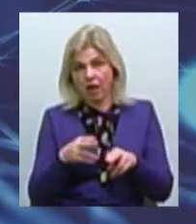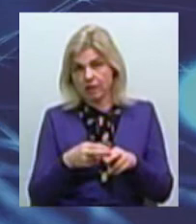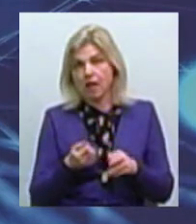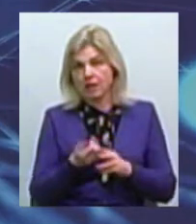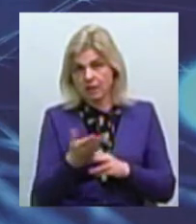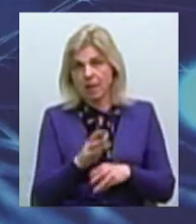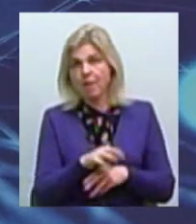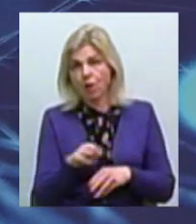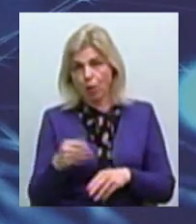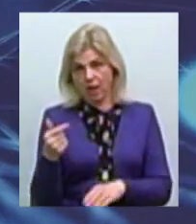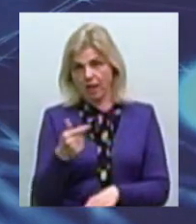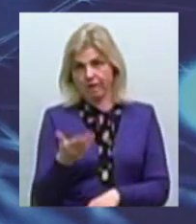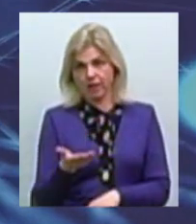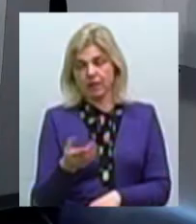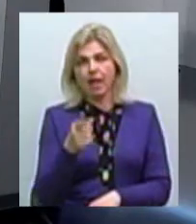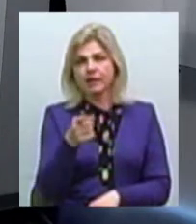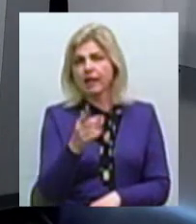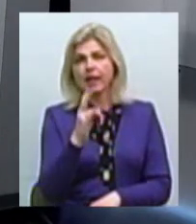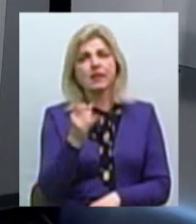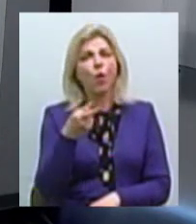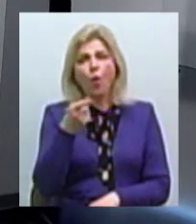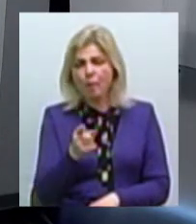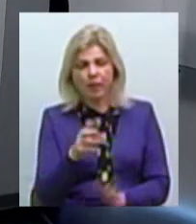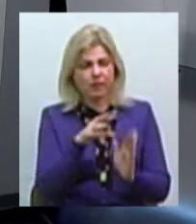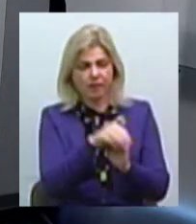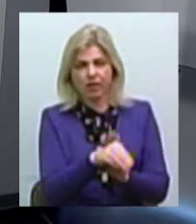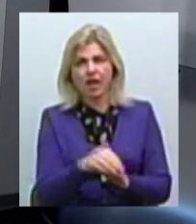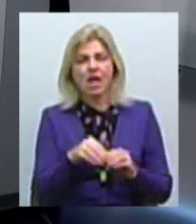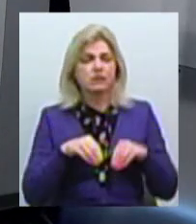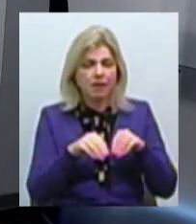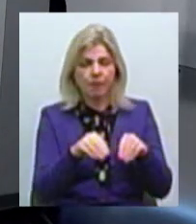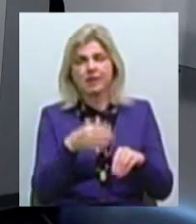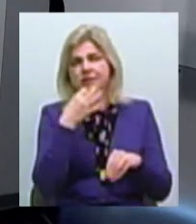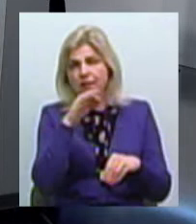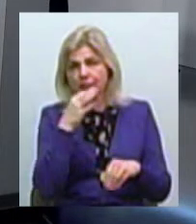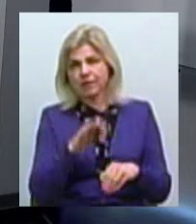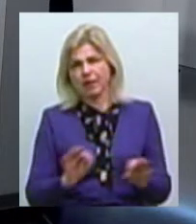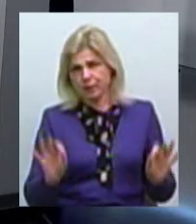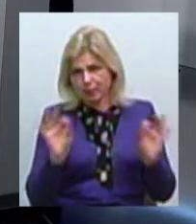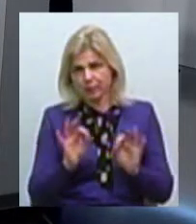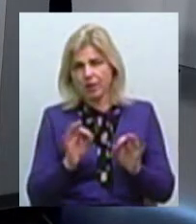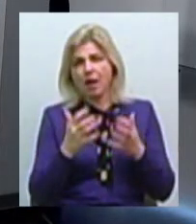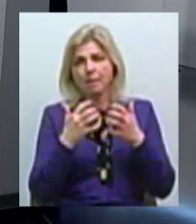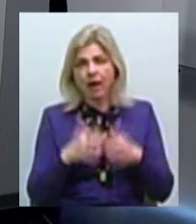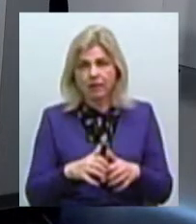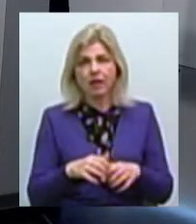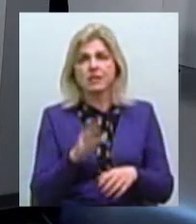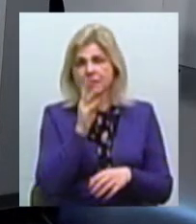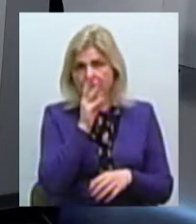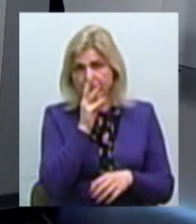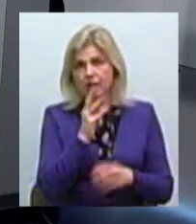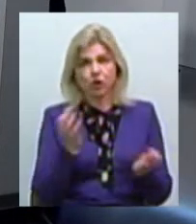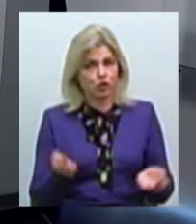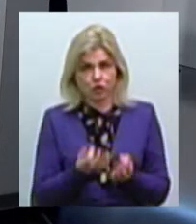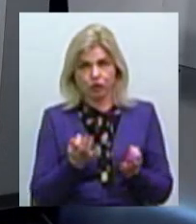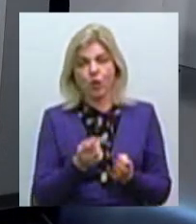гривен то есть ты не вложил ни копейки не в обработку почвы не в семена нив механизацию не в зарплата него что